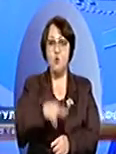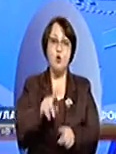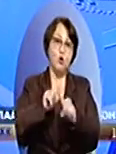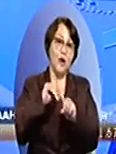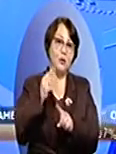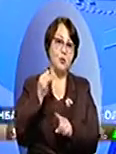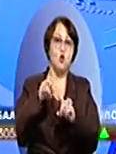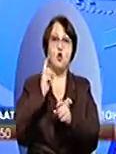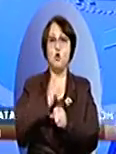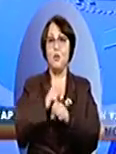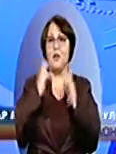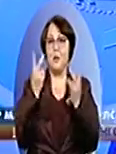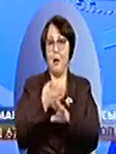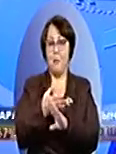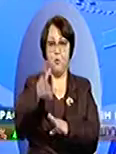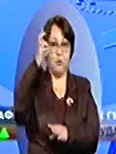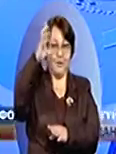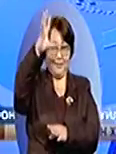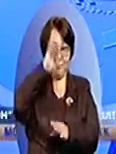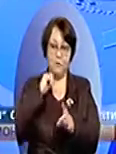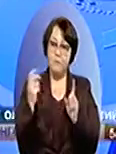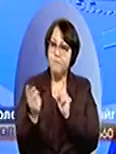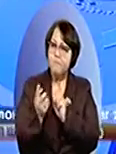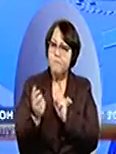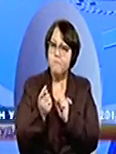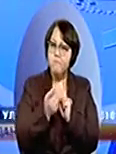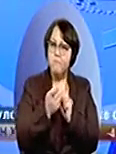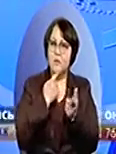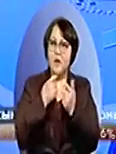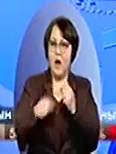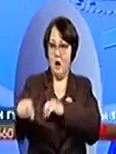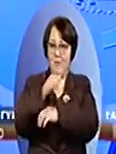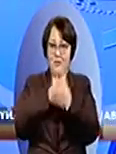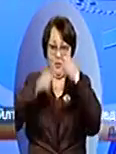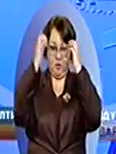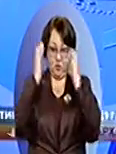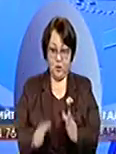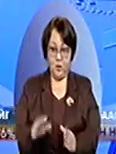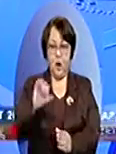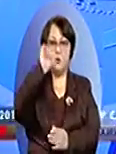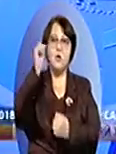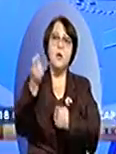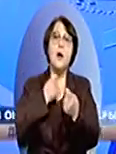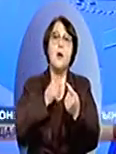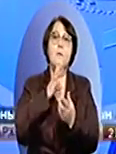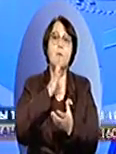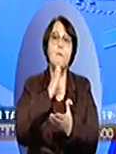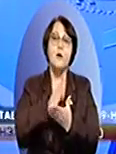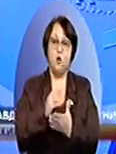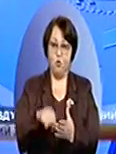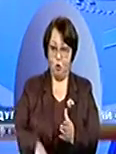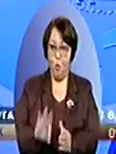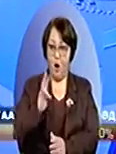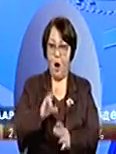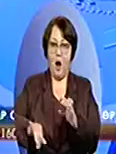хамгаалал боловсруулалтын сайд нартай хамт ажиллаж тухайн аймагт тулгамдж байгаа асуудлуудыг шийдвэрлэх юм уулзалт өнөөдөр Өвөр хангай аймагаас